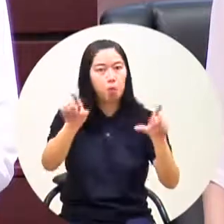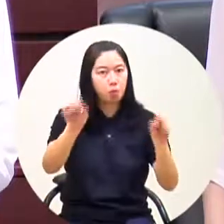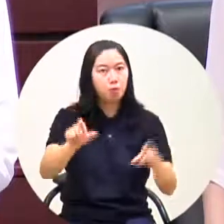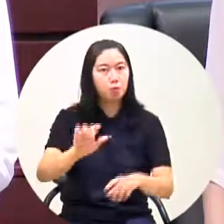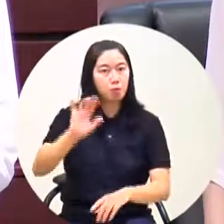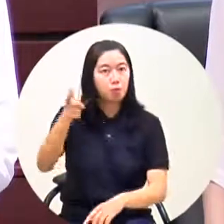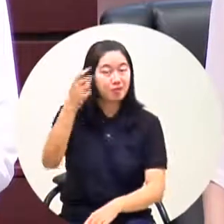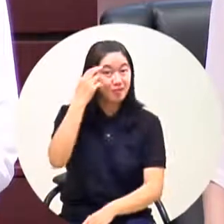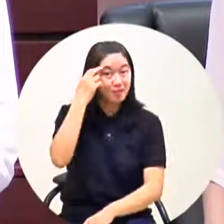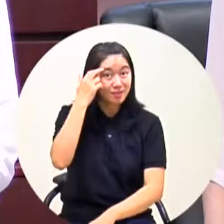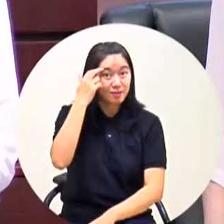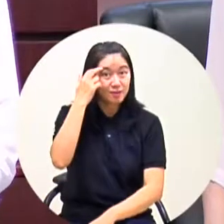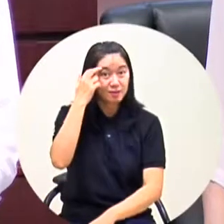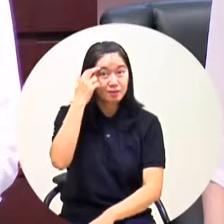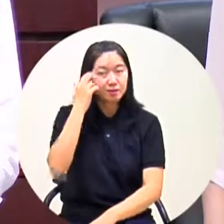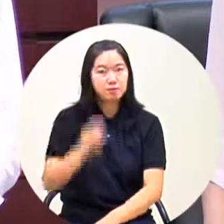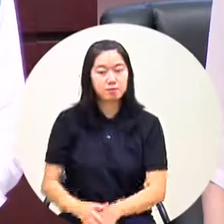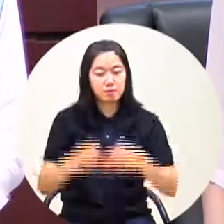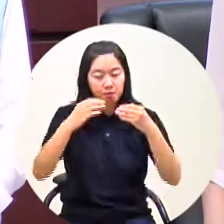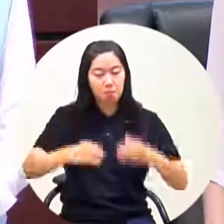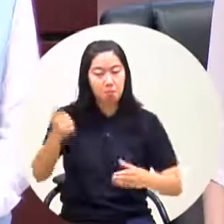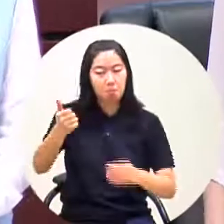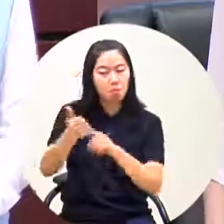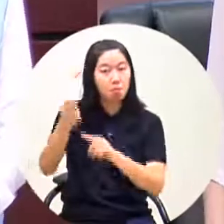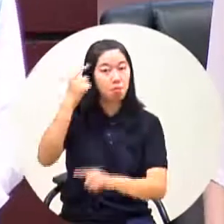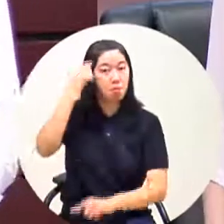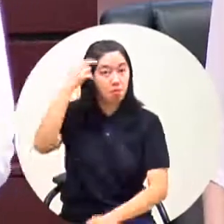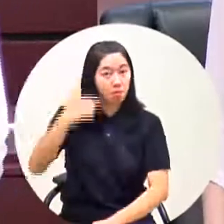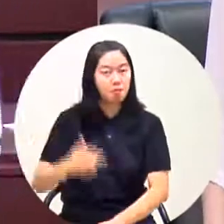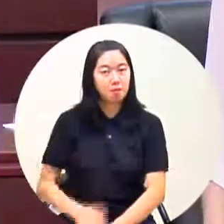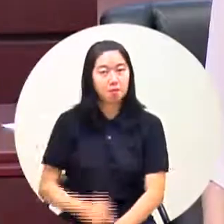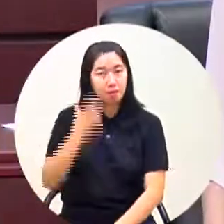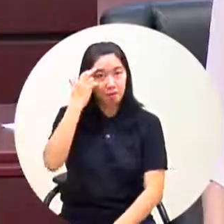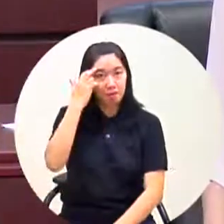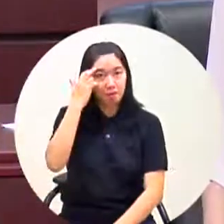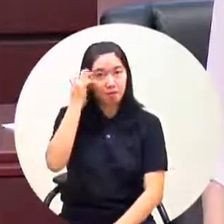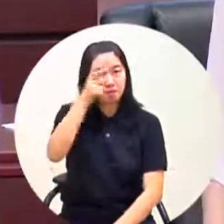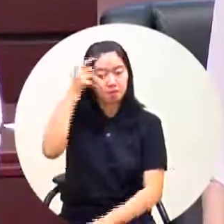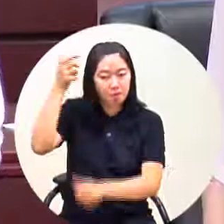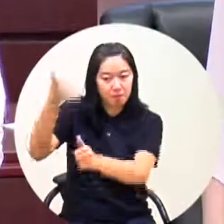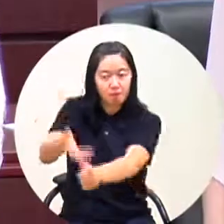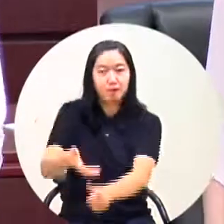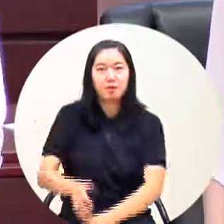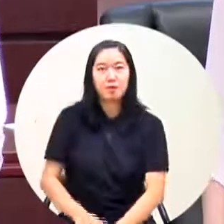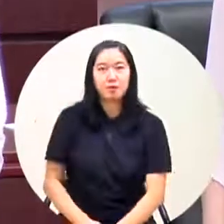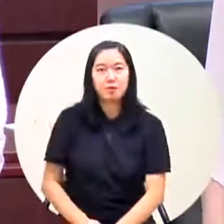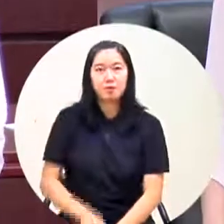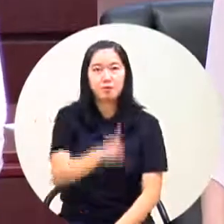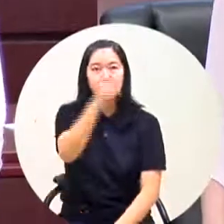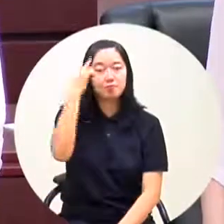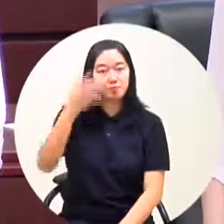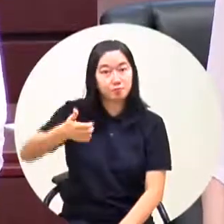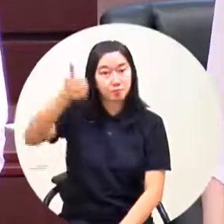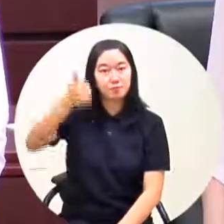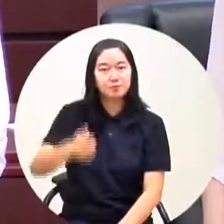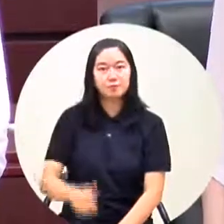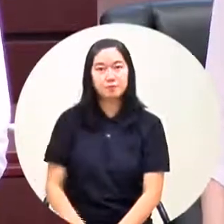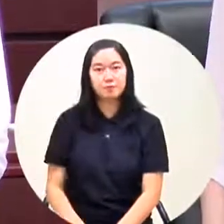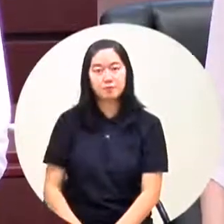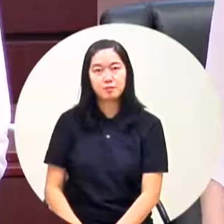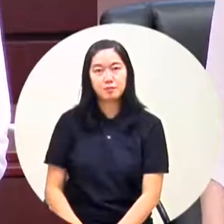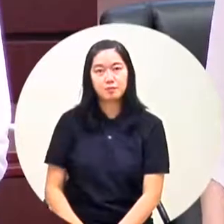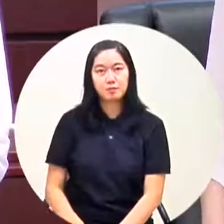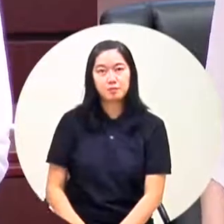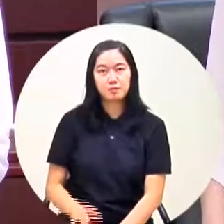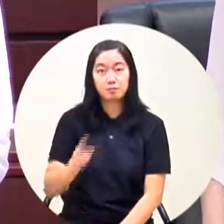持，然后接下来你就是他的传人，他又是你的主观，他甚至是你崇拜的